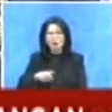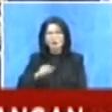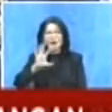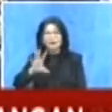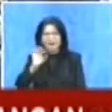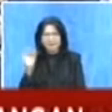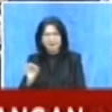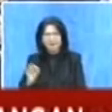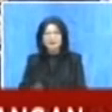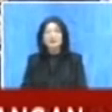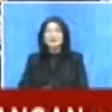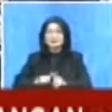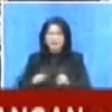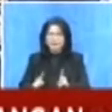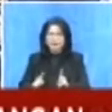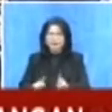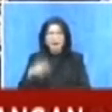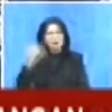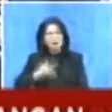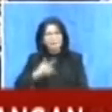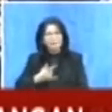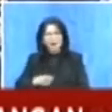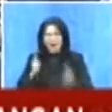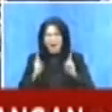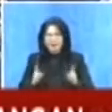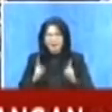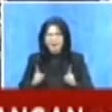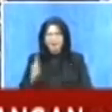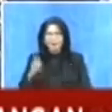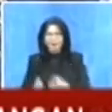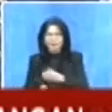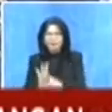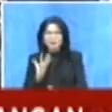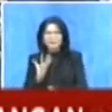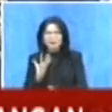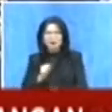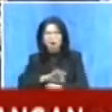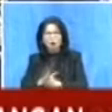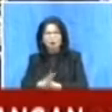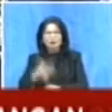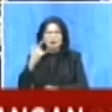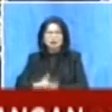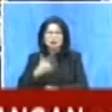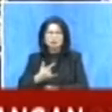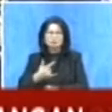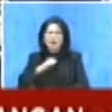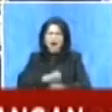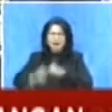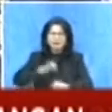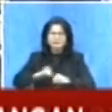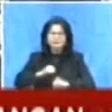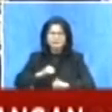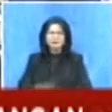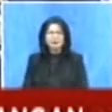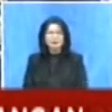5,5%. Namun harus tetap waspada karena perkembangan COVID-19 masih sangat dinamis. Kita